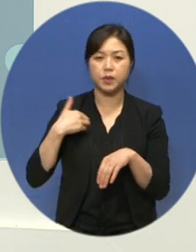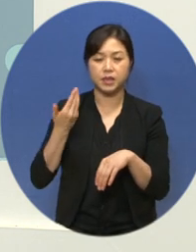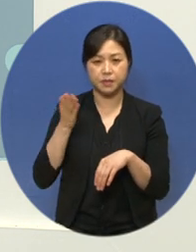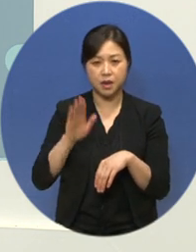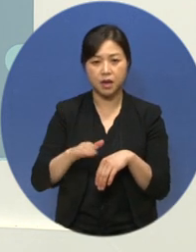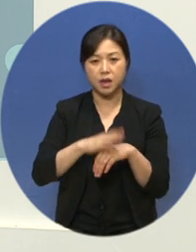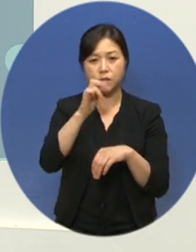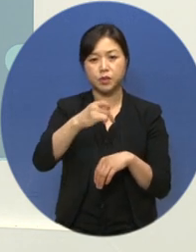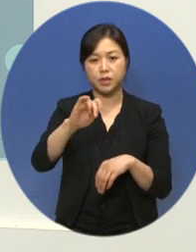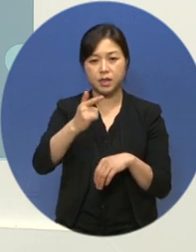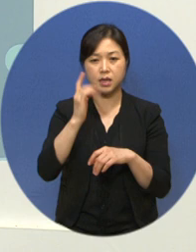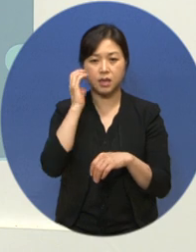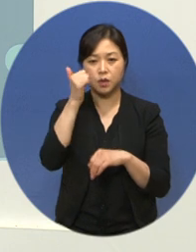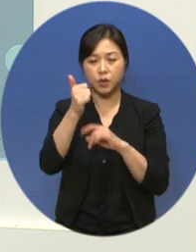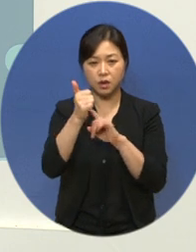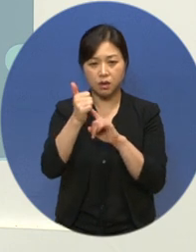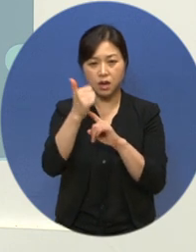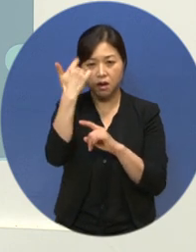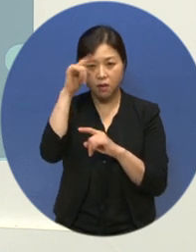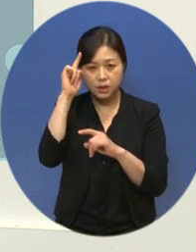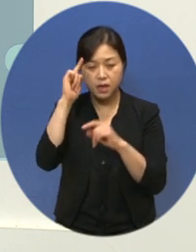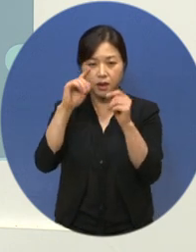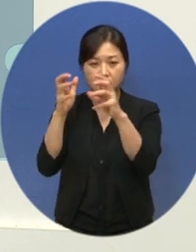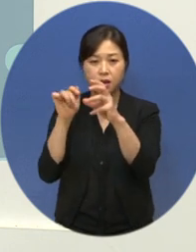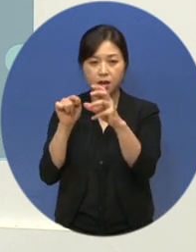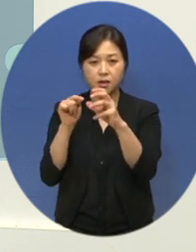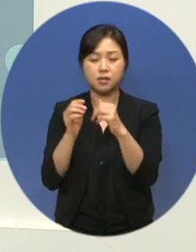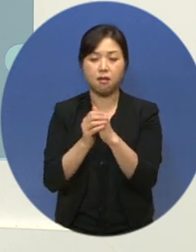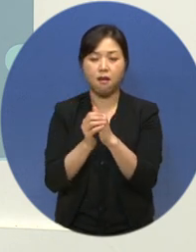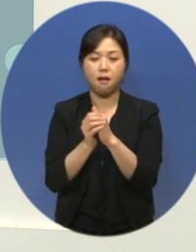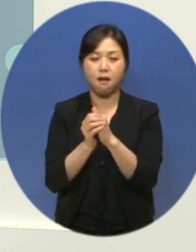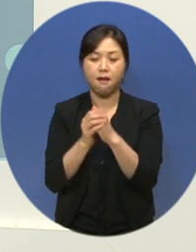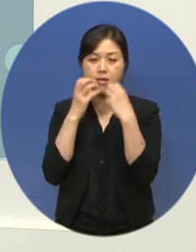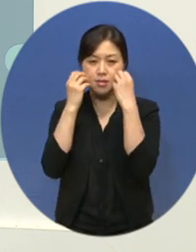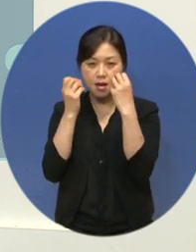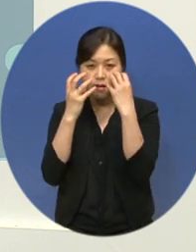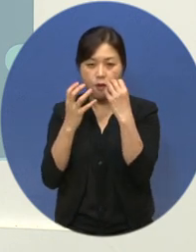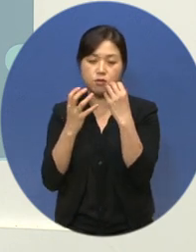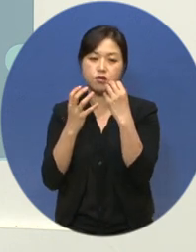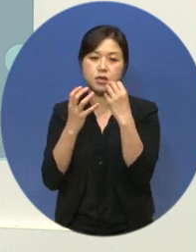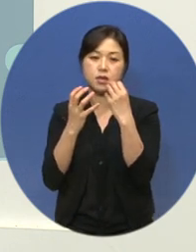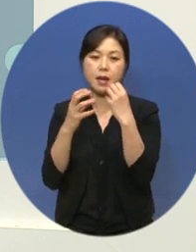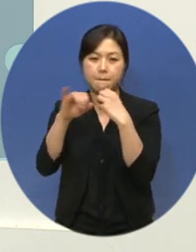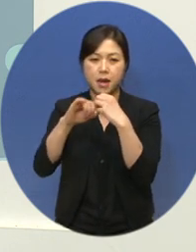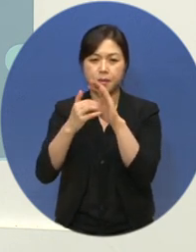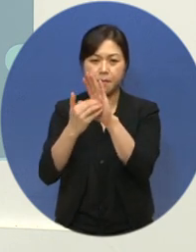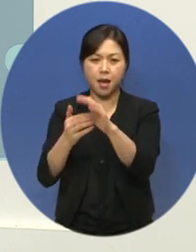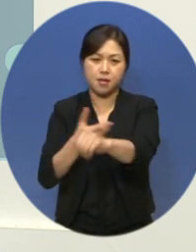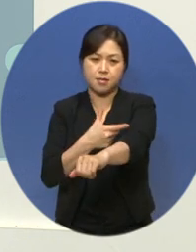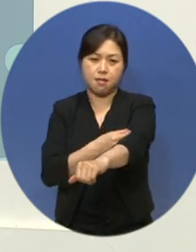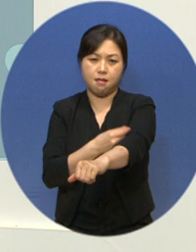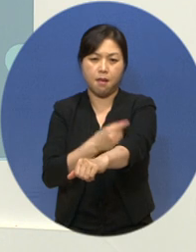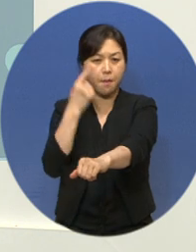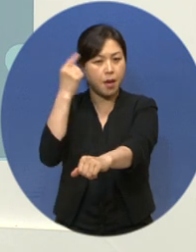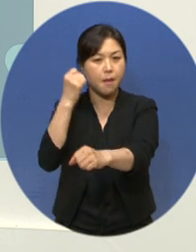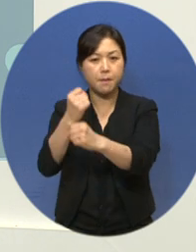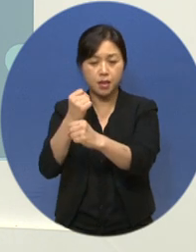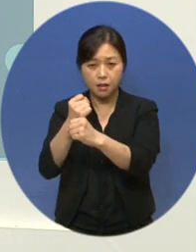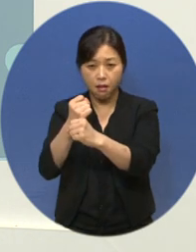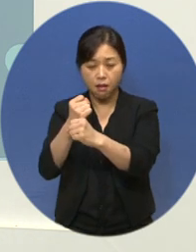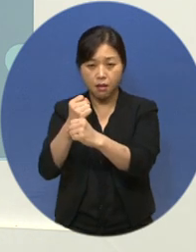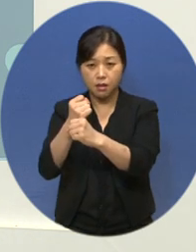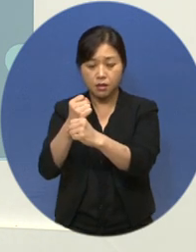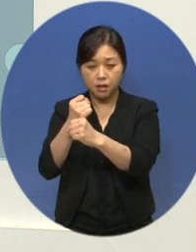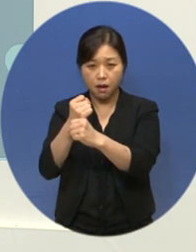푸틴 대통령의 러시아에서 내 새로 뭐 어 백신이 개발돼 있는 이어 전이었는데 믿질 않잖아요